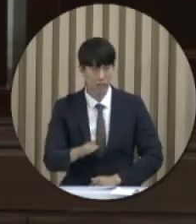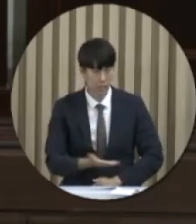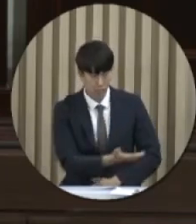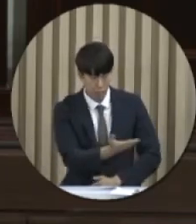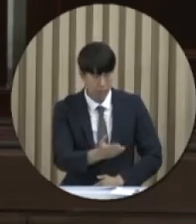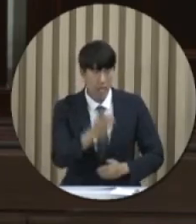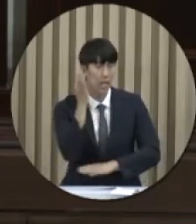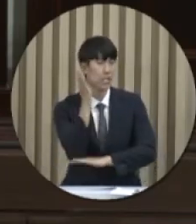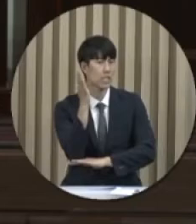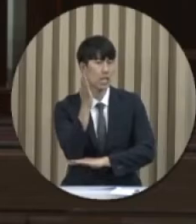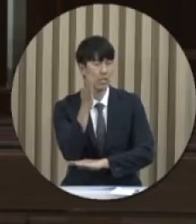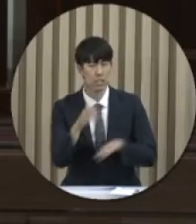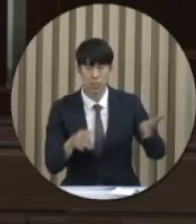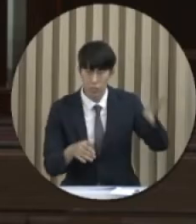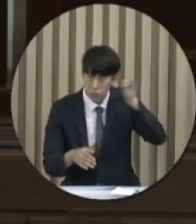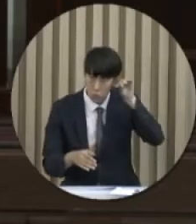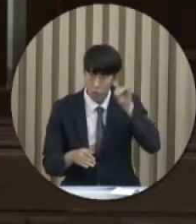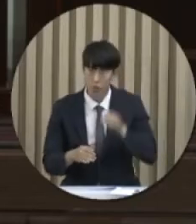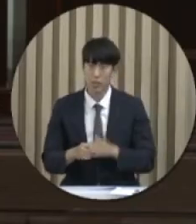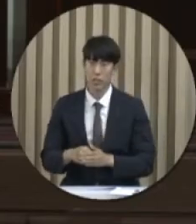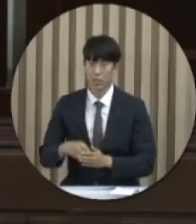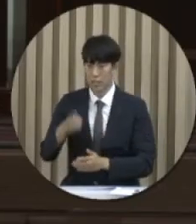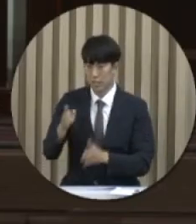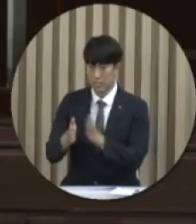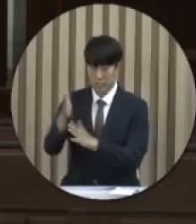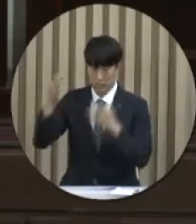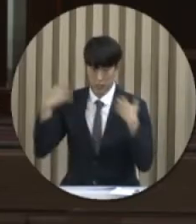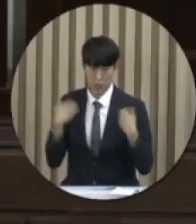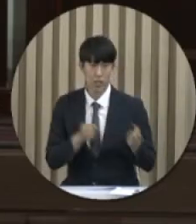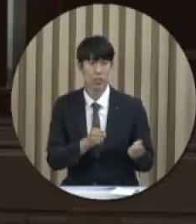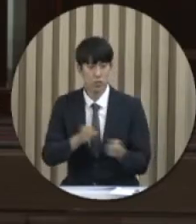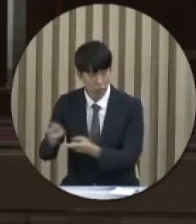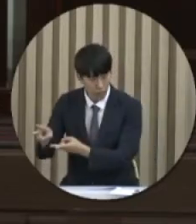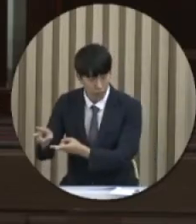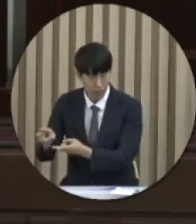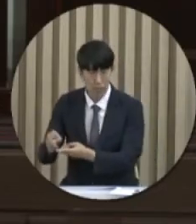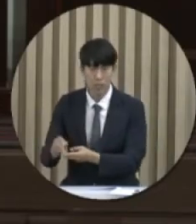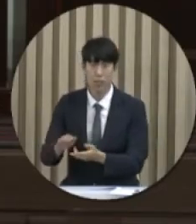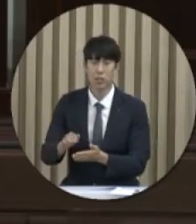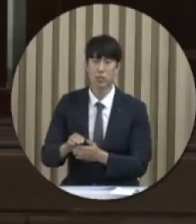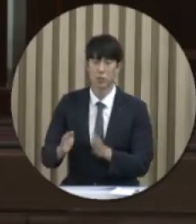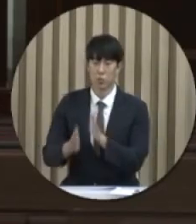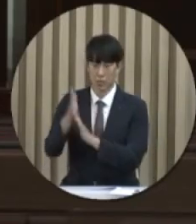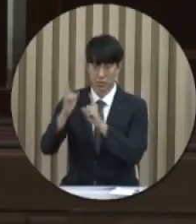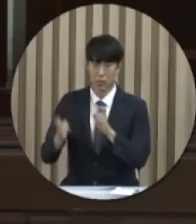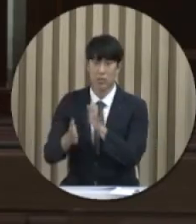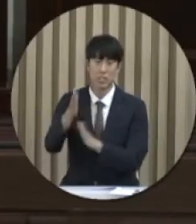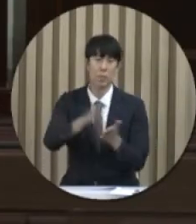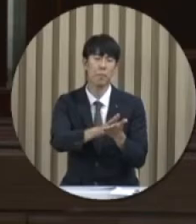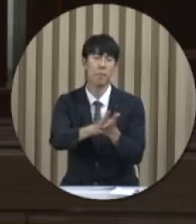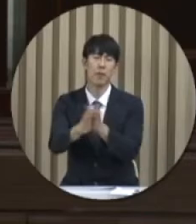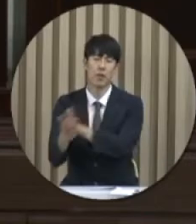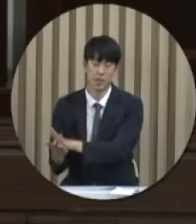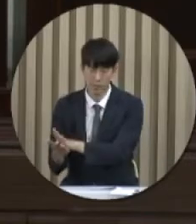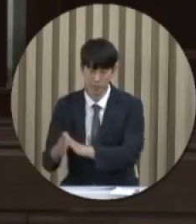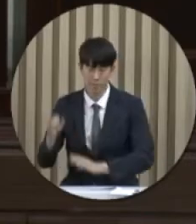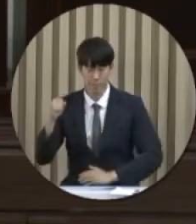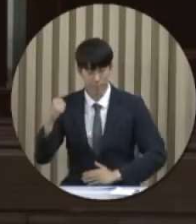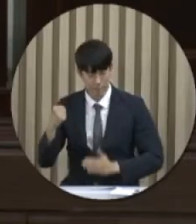이야기들을 화성시 행정부에 전달해 변화된 화성시를 만들겠다고